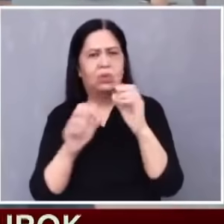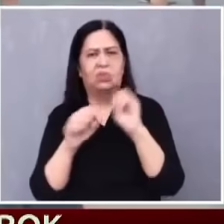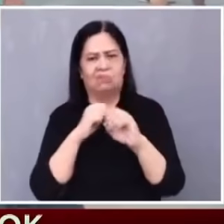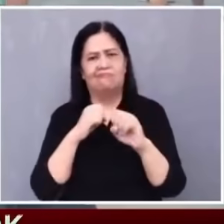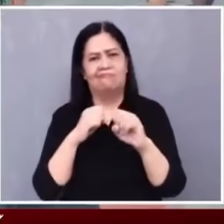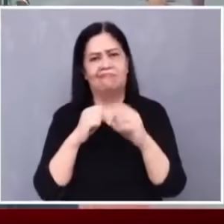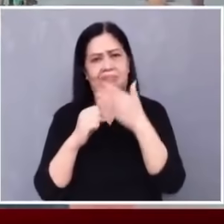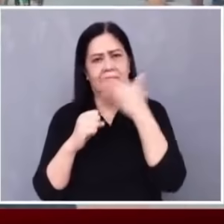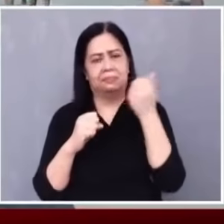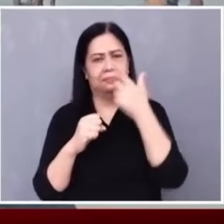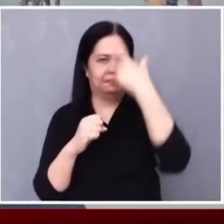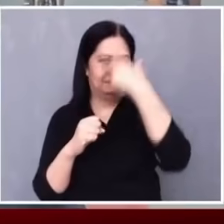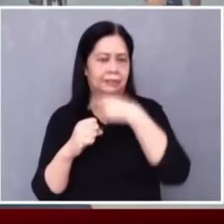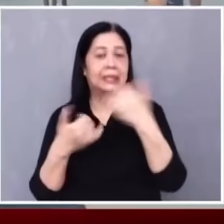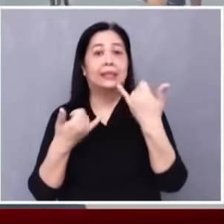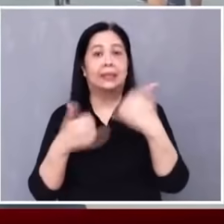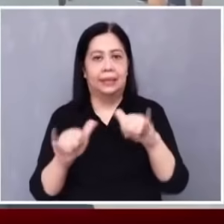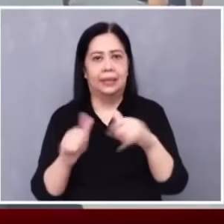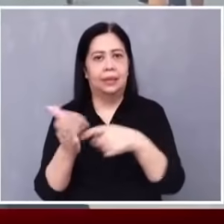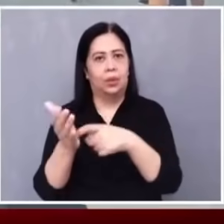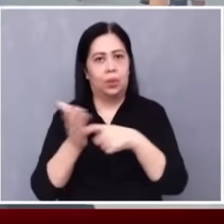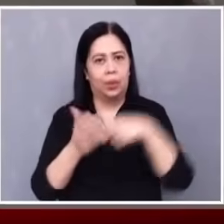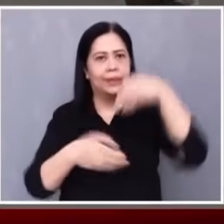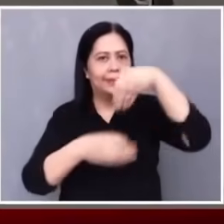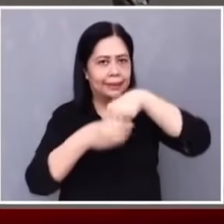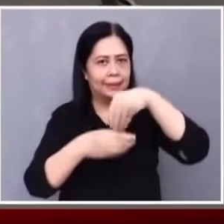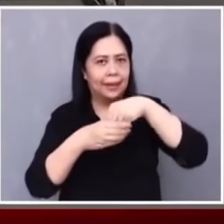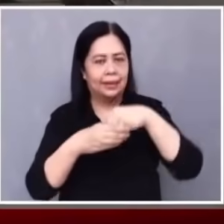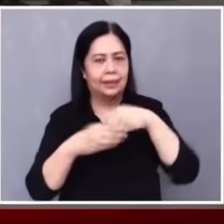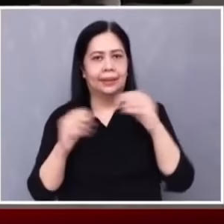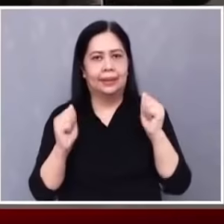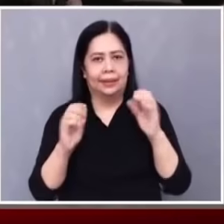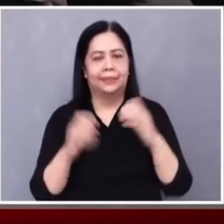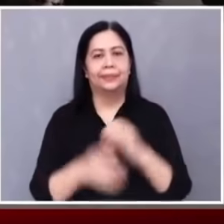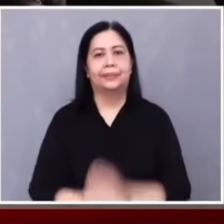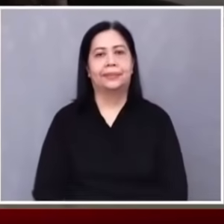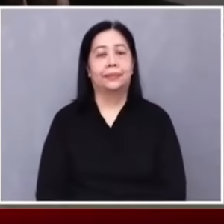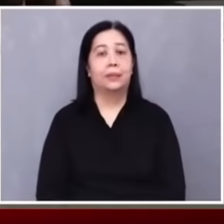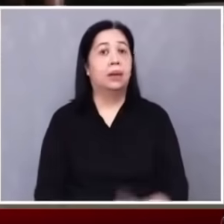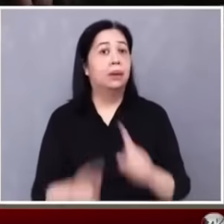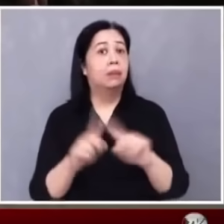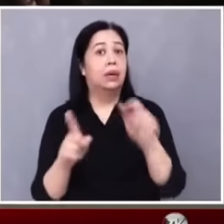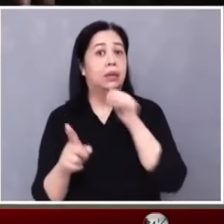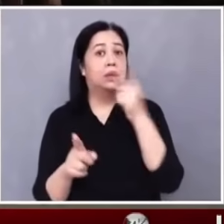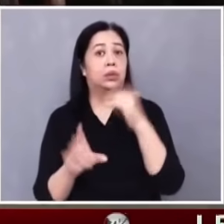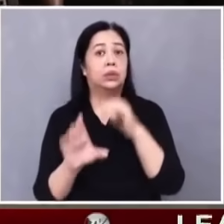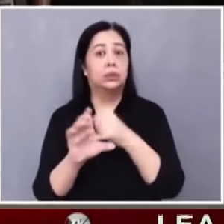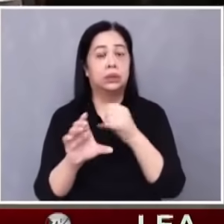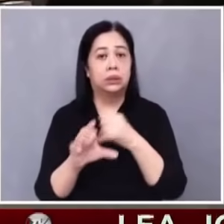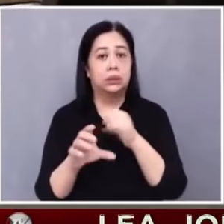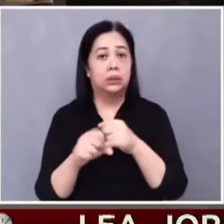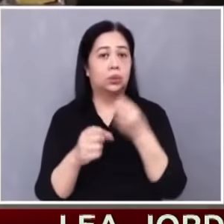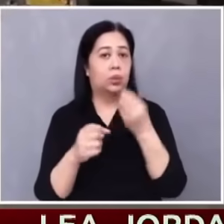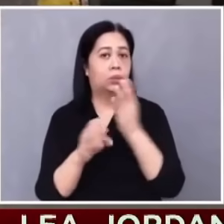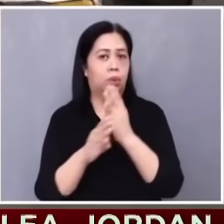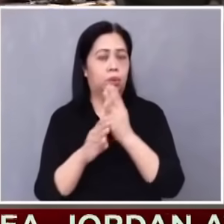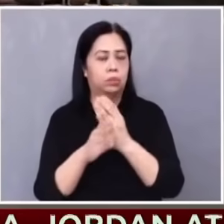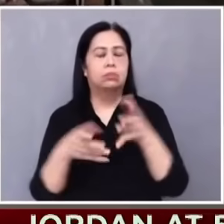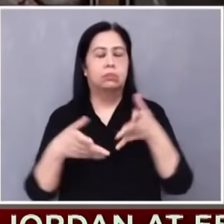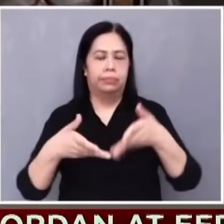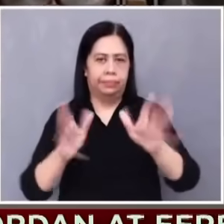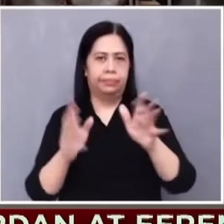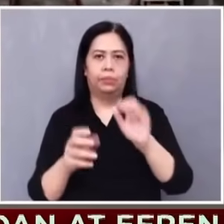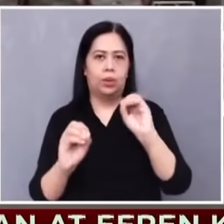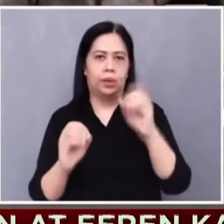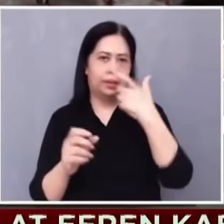is still required na isuot po talaga nila. Pero hindi lang sa jeep o bus pwede nang huwag magsuot ng face shield.